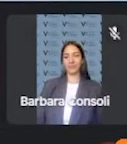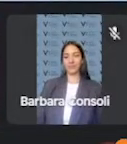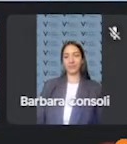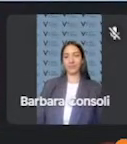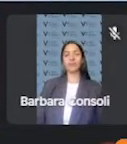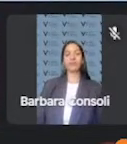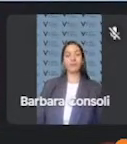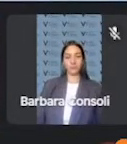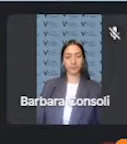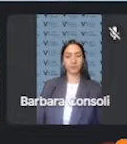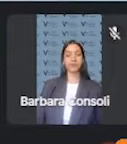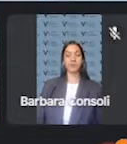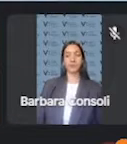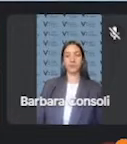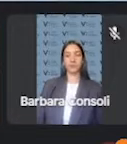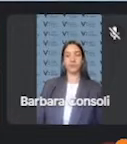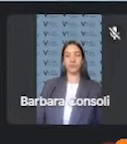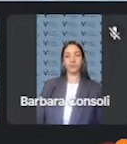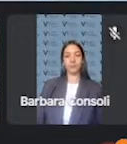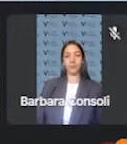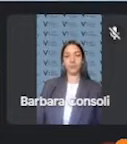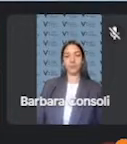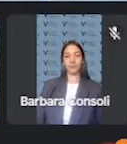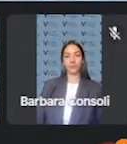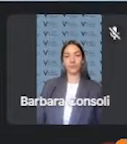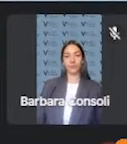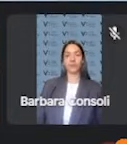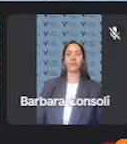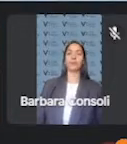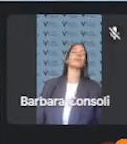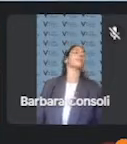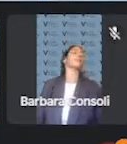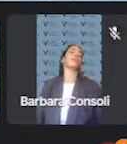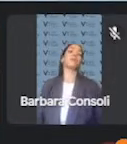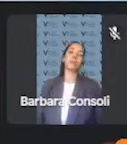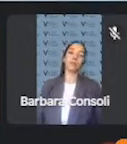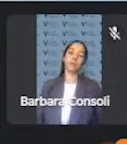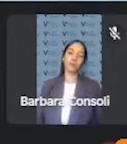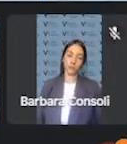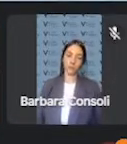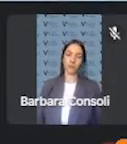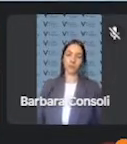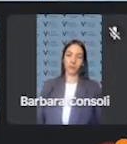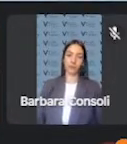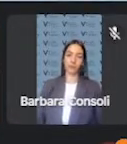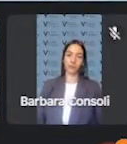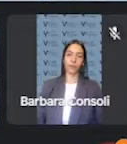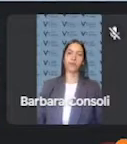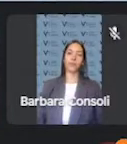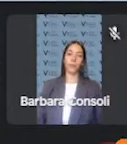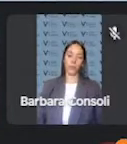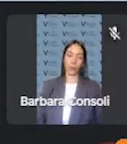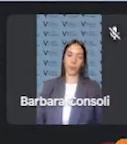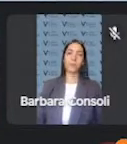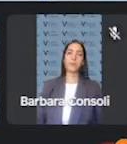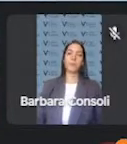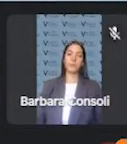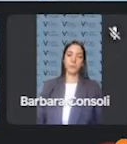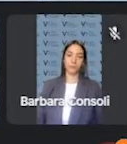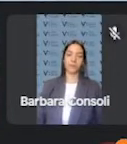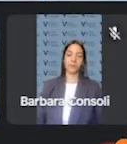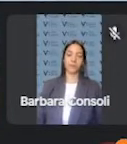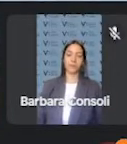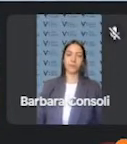la signorina Barbara Consoli e Vincenzo Cinotti, che poi vi accoglieranno nel Dipartimento di